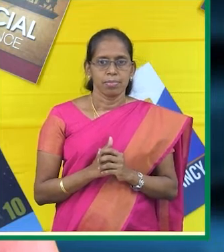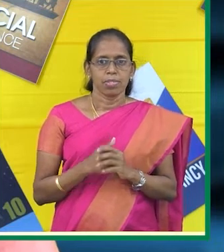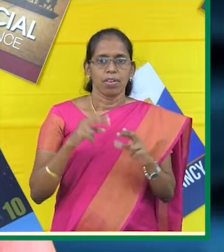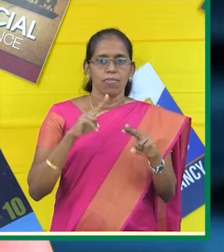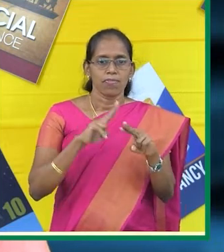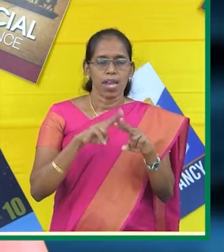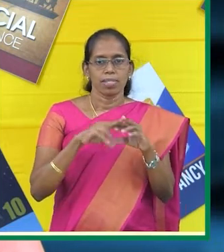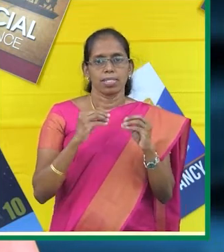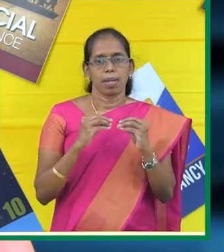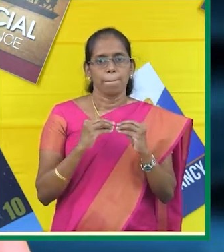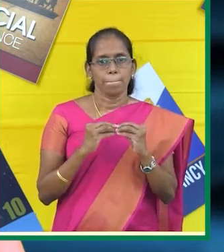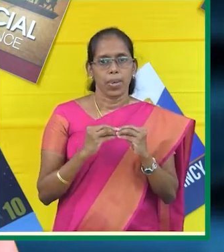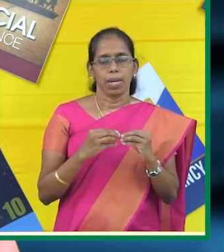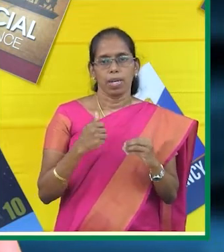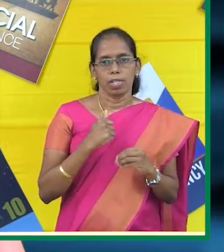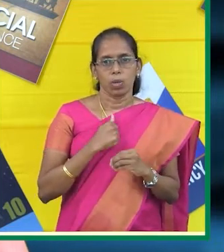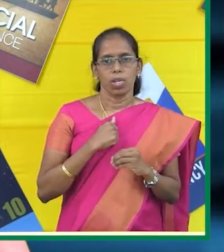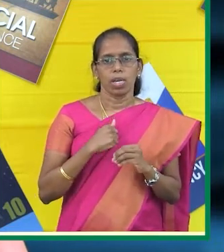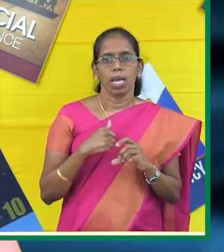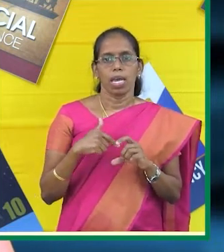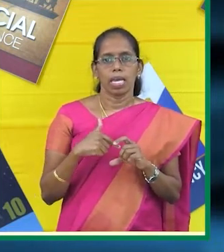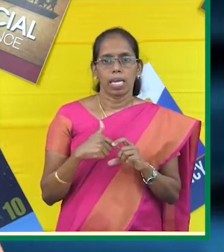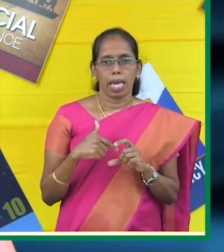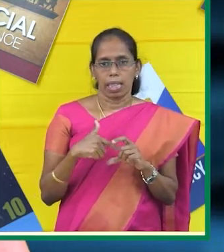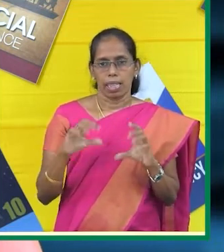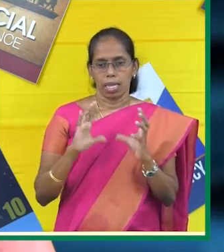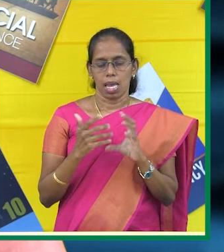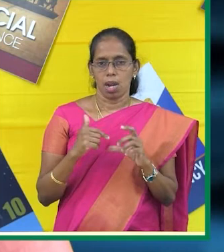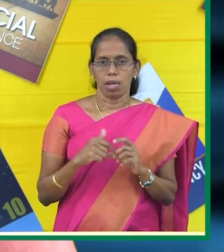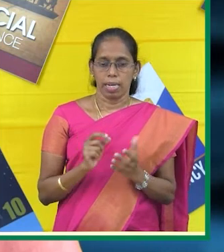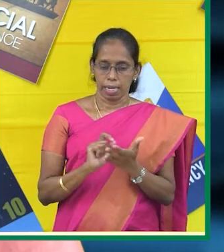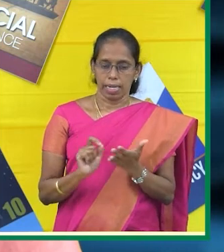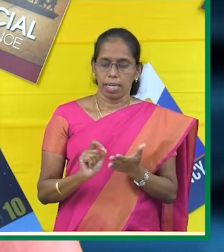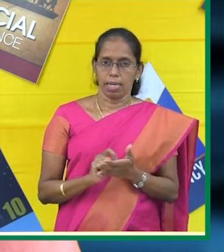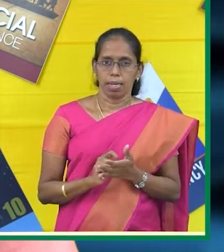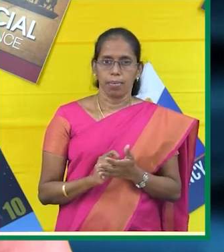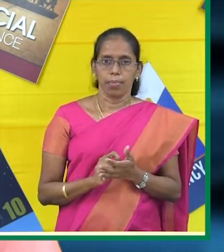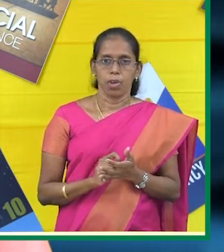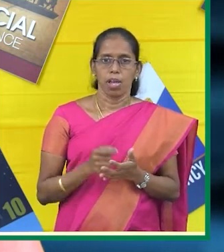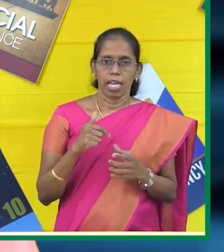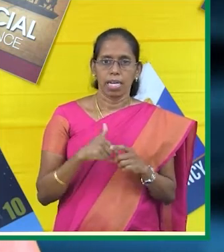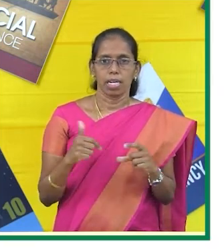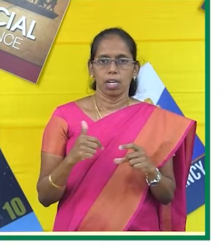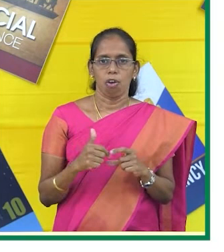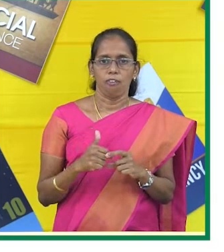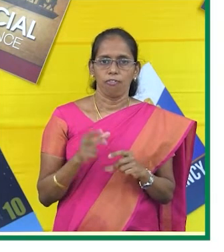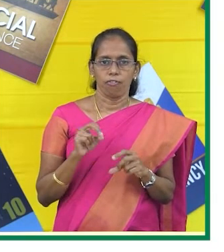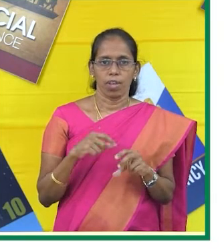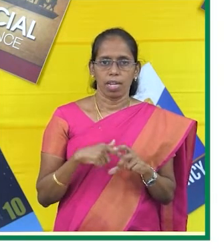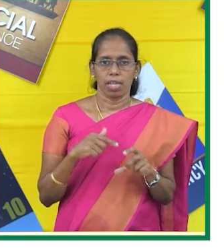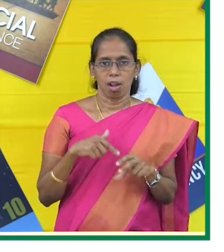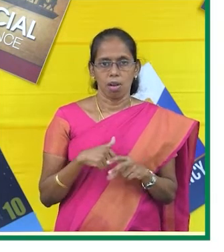ஃப்ரான்சிஸ் பெனட் தன்னுடைய எர்த் ஹெரால்ட் பத்திரிகையினுடைய எடிட்டர், த எடிட்டர் ஆஃப் எர்த் ஹெரால்ட்